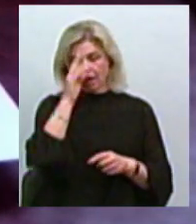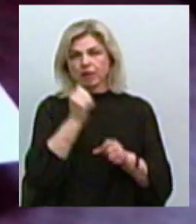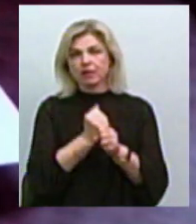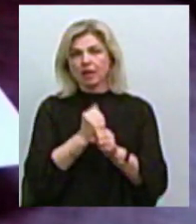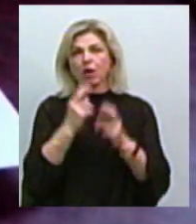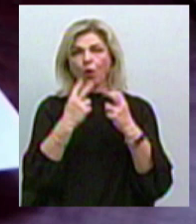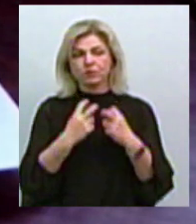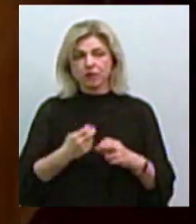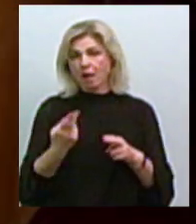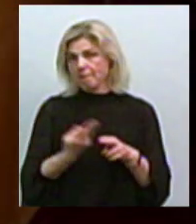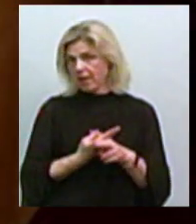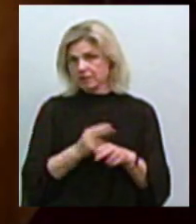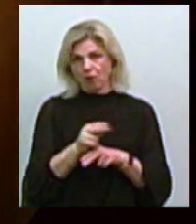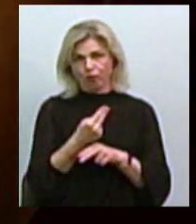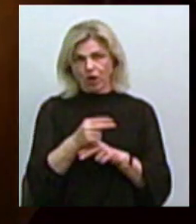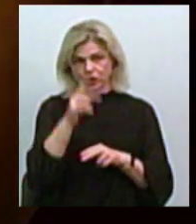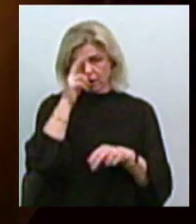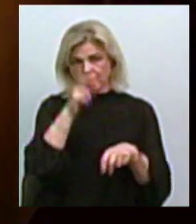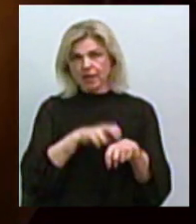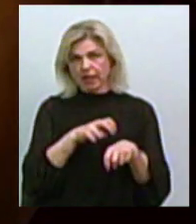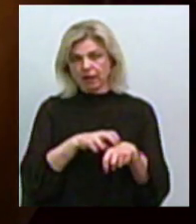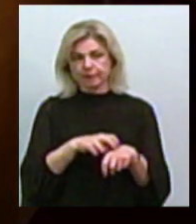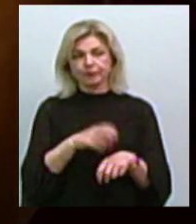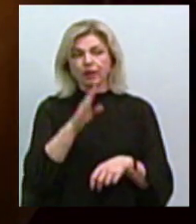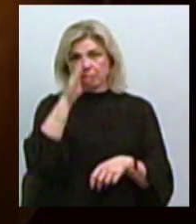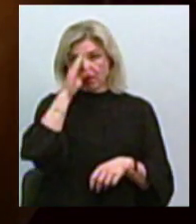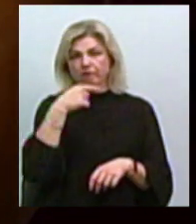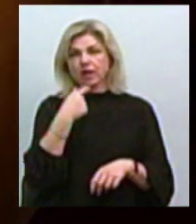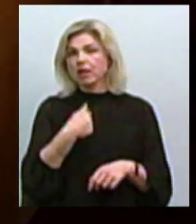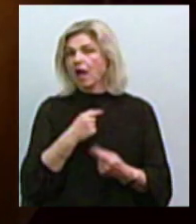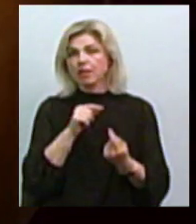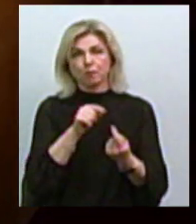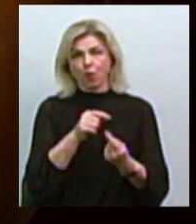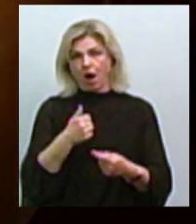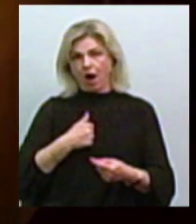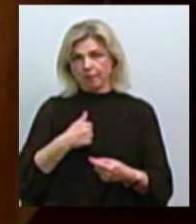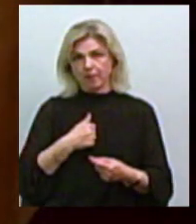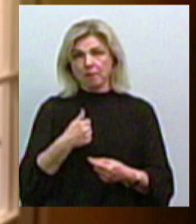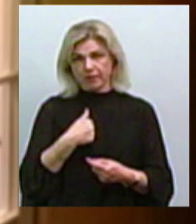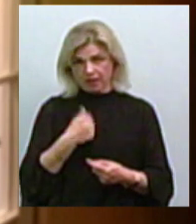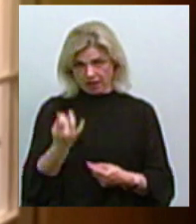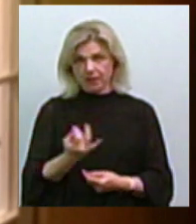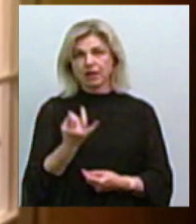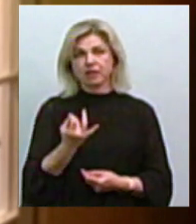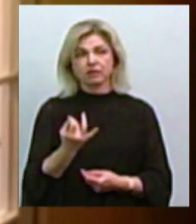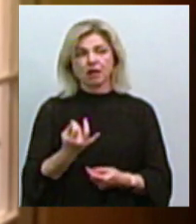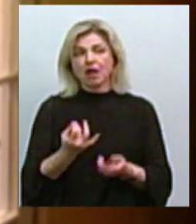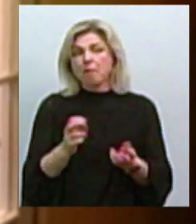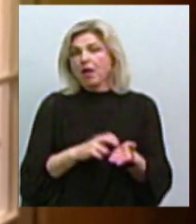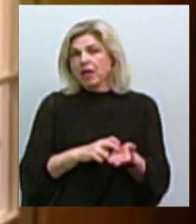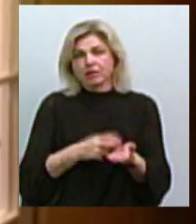без зауважень лікаря. Я не проти армії, я не проти всього цього. Мені навіть якось так аж інтересно. Нема чого